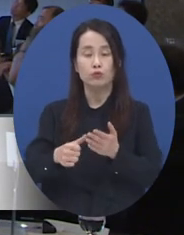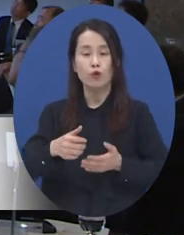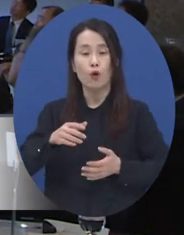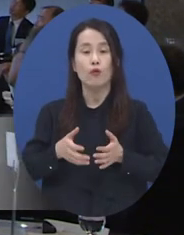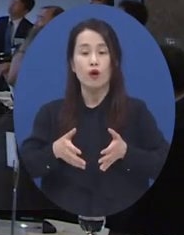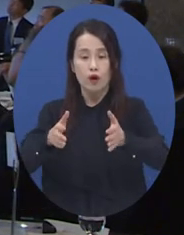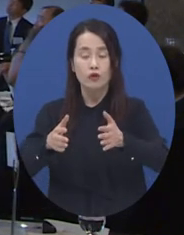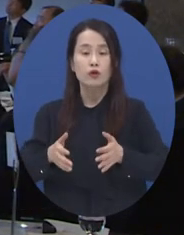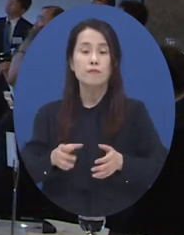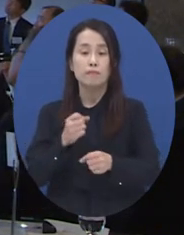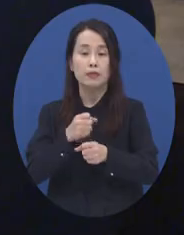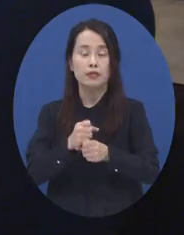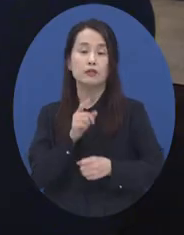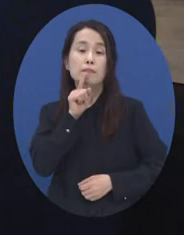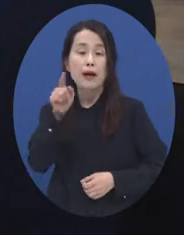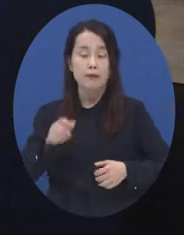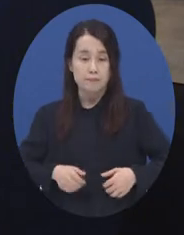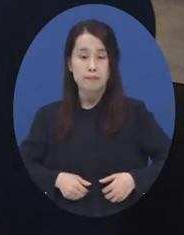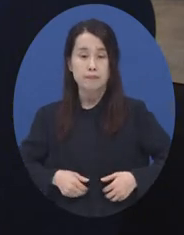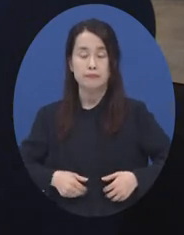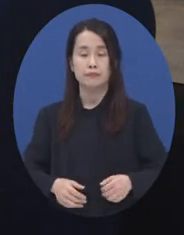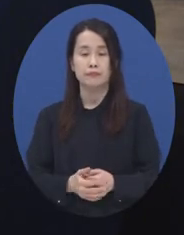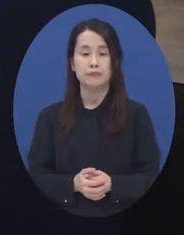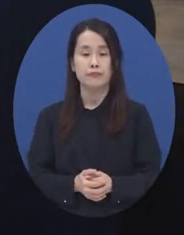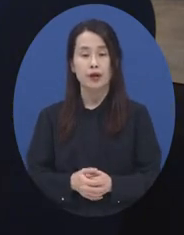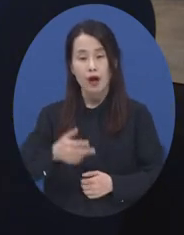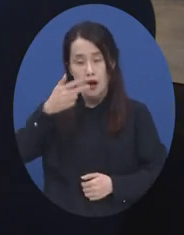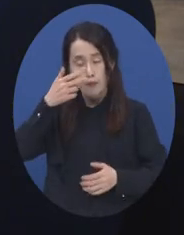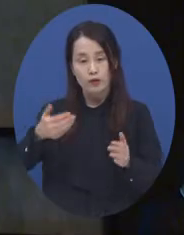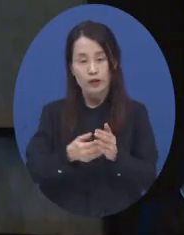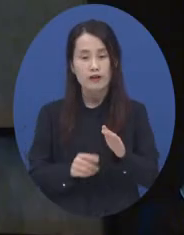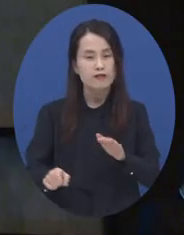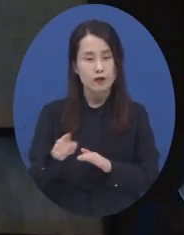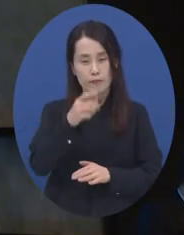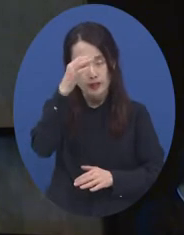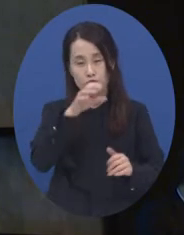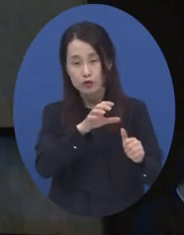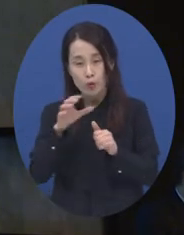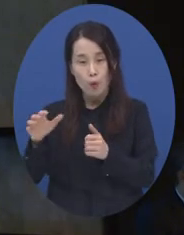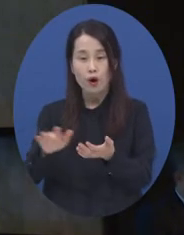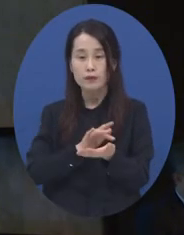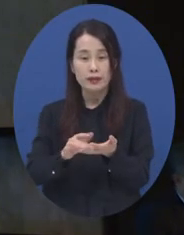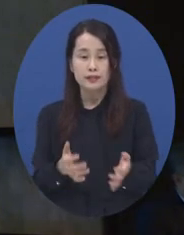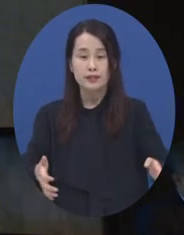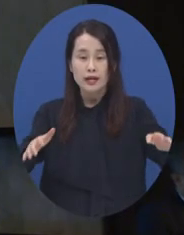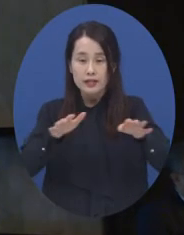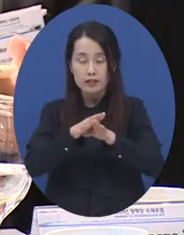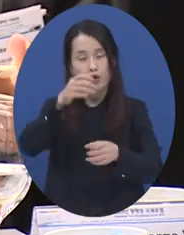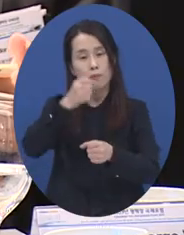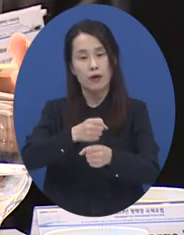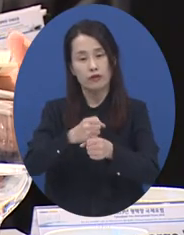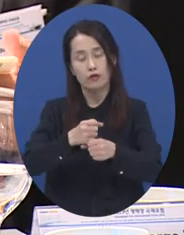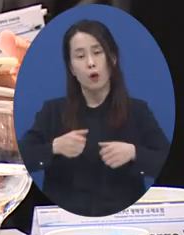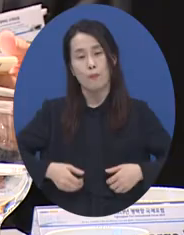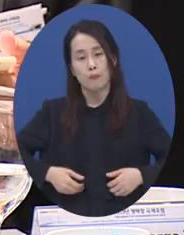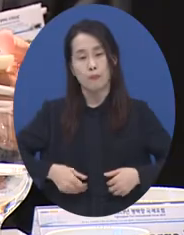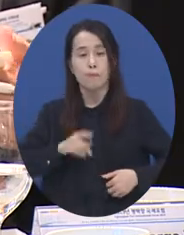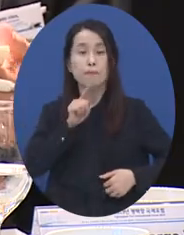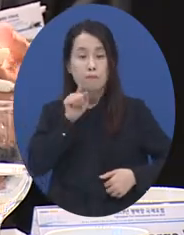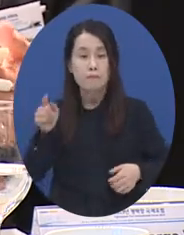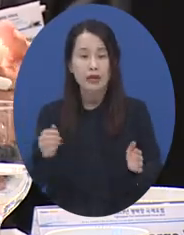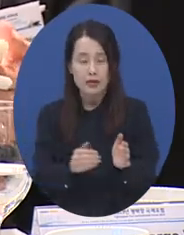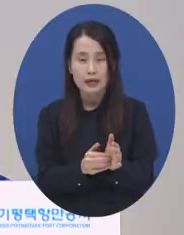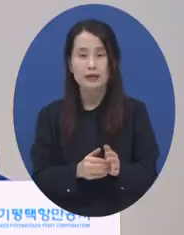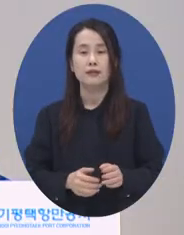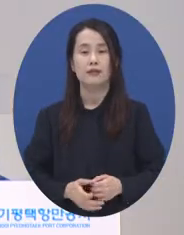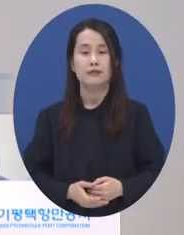의견도 제시됐습니다. 더 나아가 평택항을 첨단 기술을 이용한 스마트 복합단지로 조성해야 한다는 이야기도